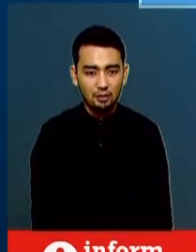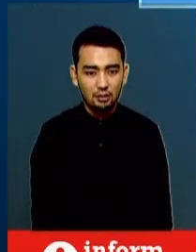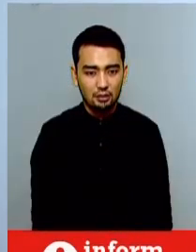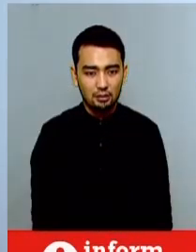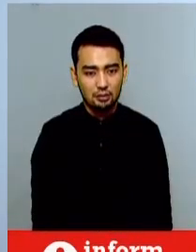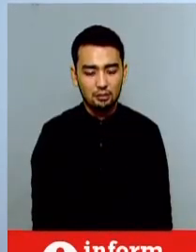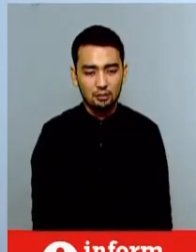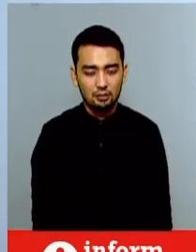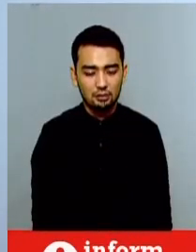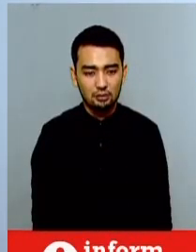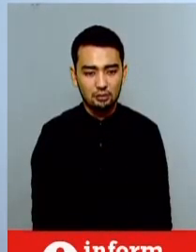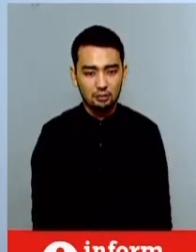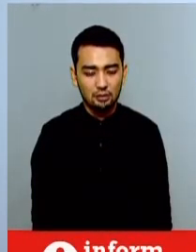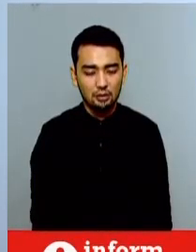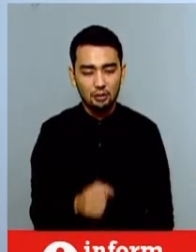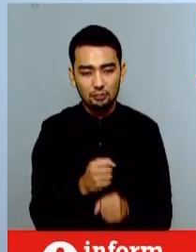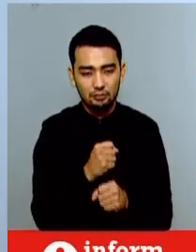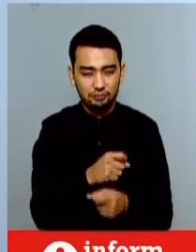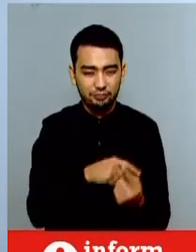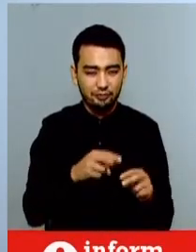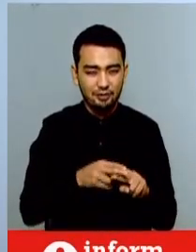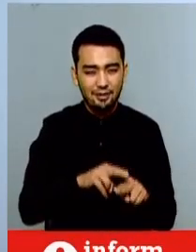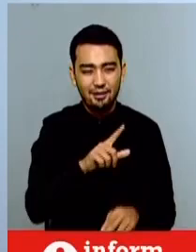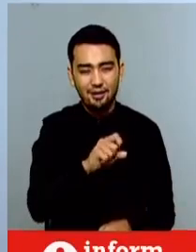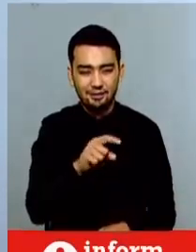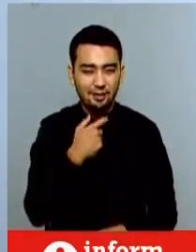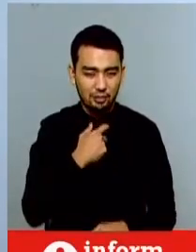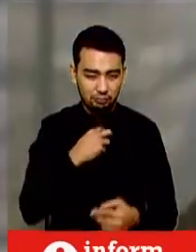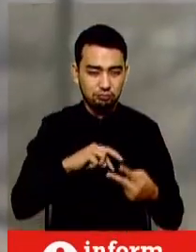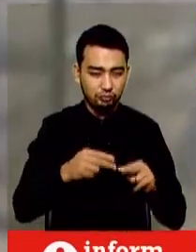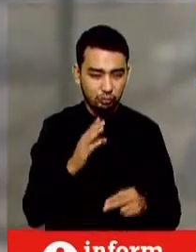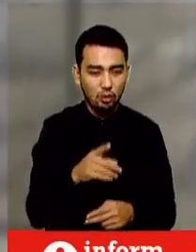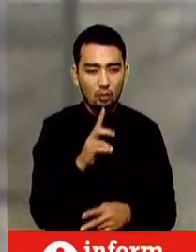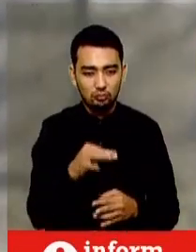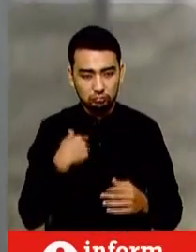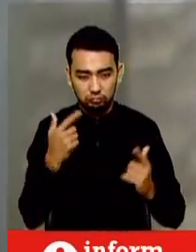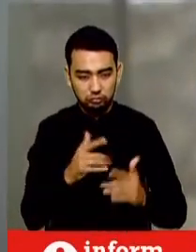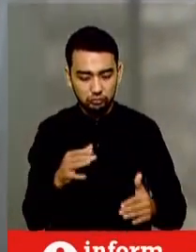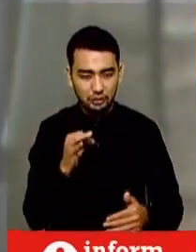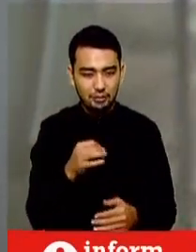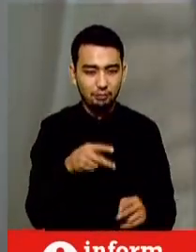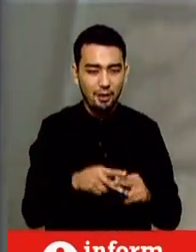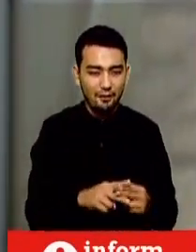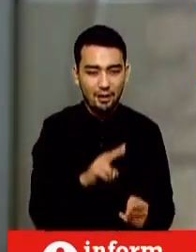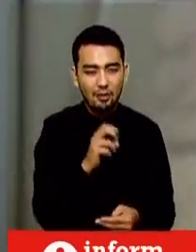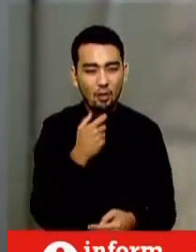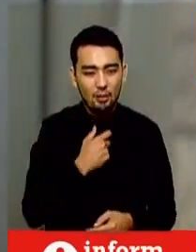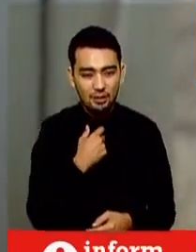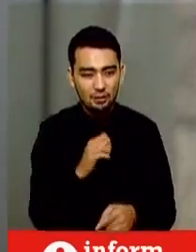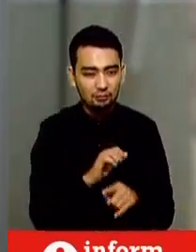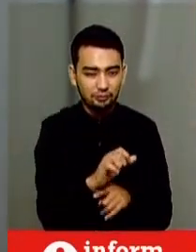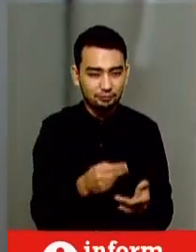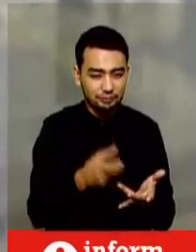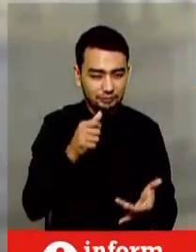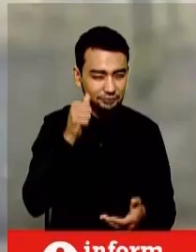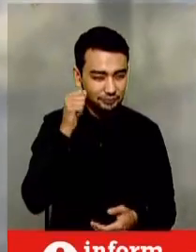да. Производители предложили Газизу заменить колбасу. Он не согласился. Пытался сдать часть колбасы на экспертизу, ее не взяли.